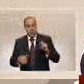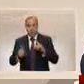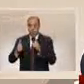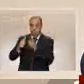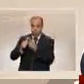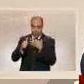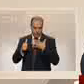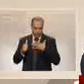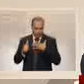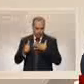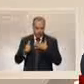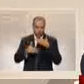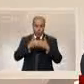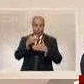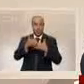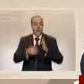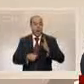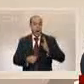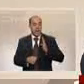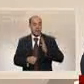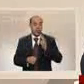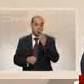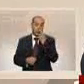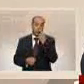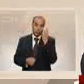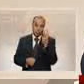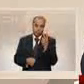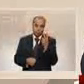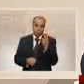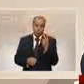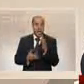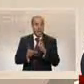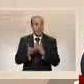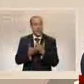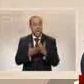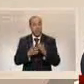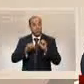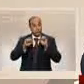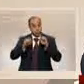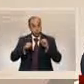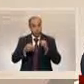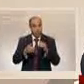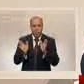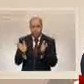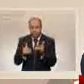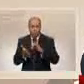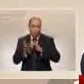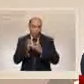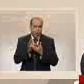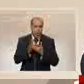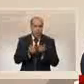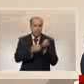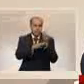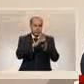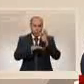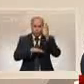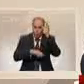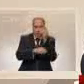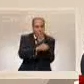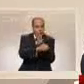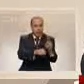اولويت تطوير المنظومه العسكريه والامنيه وتوفير كل الامكانيات وادوات العمل باش نحميو بلادنا من